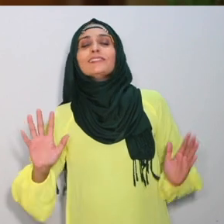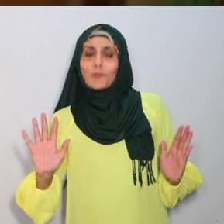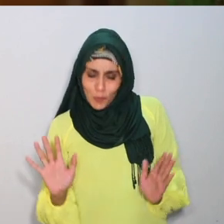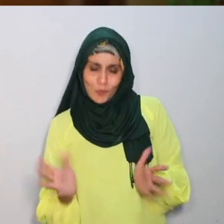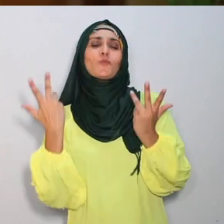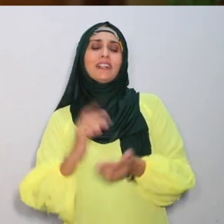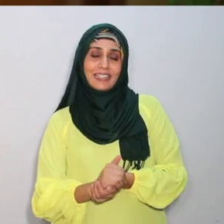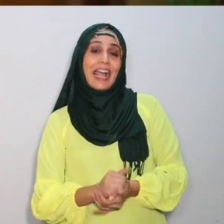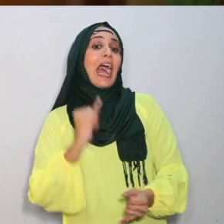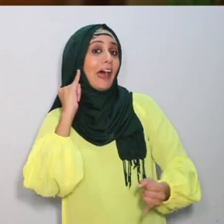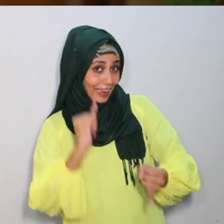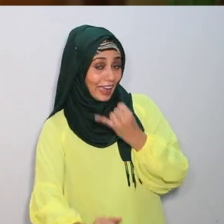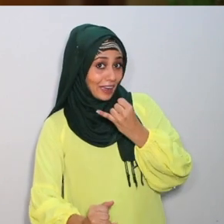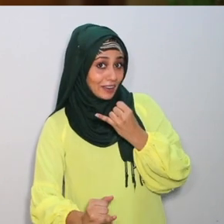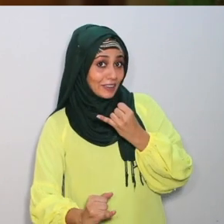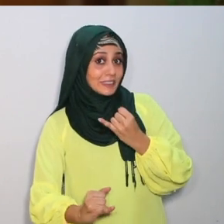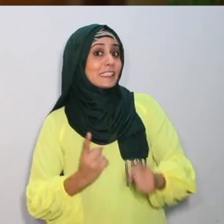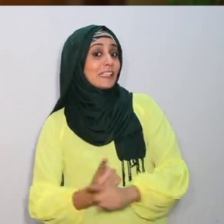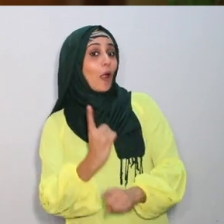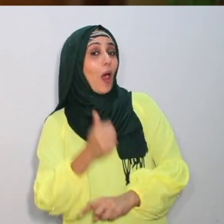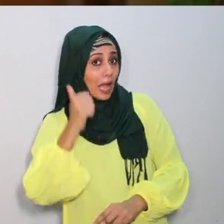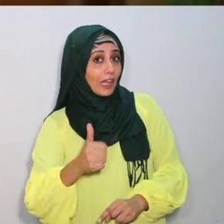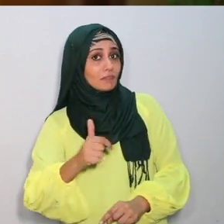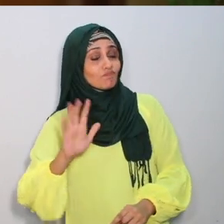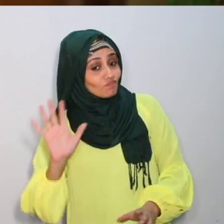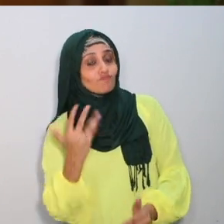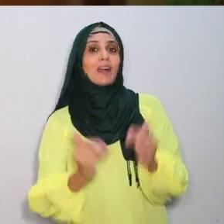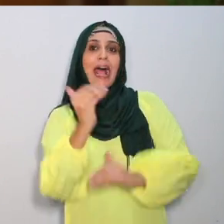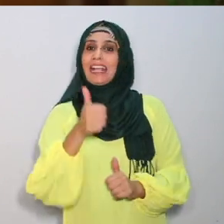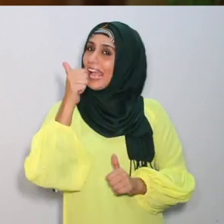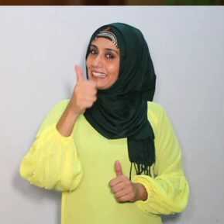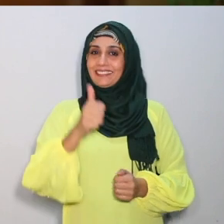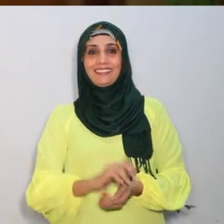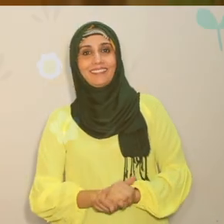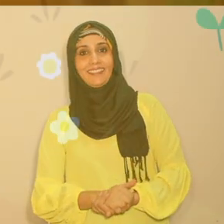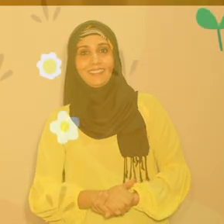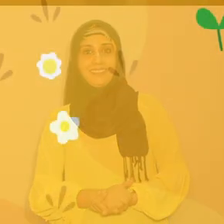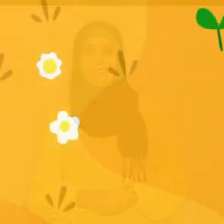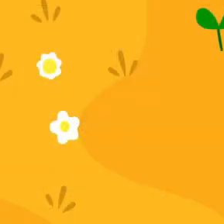चलिए, आखिर में जब सब अच्छा हो तो अच्छा ही है।